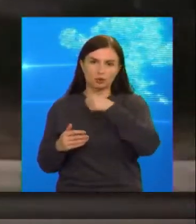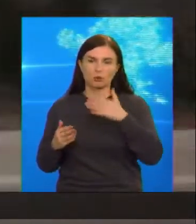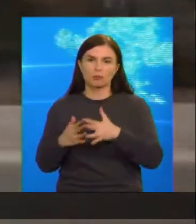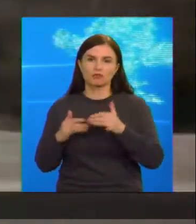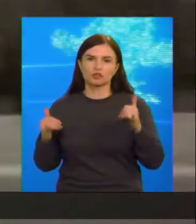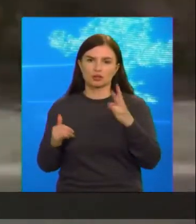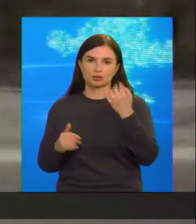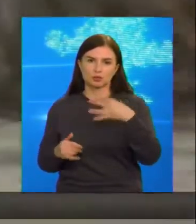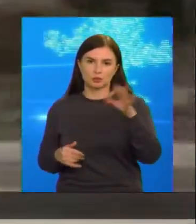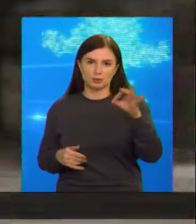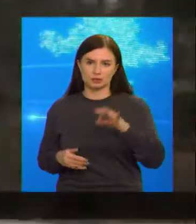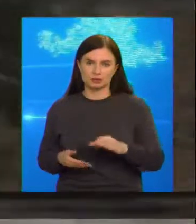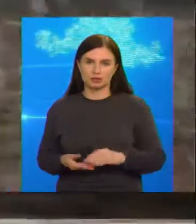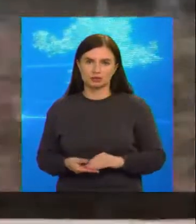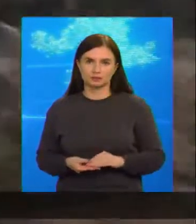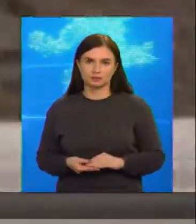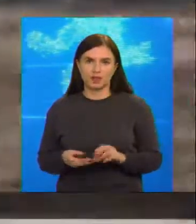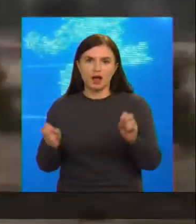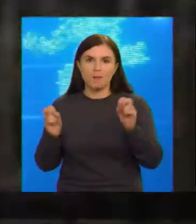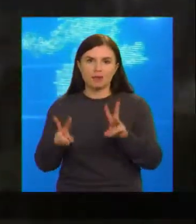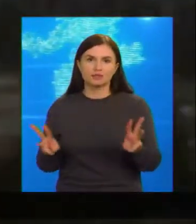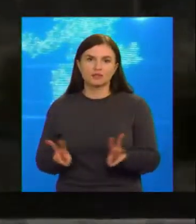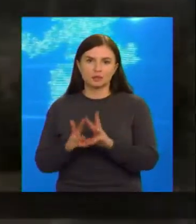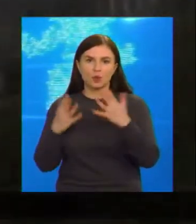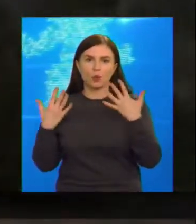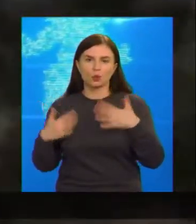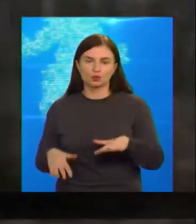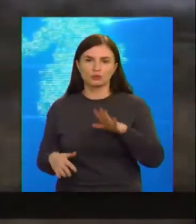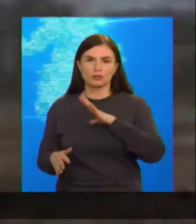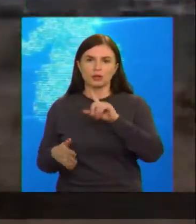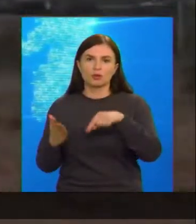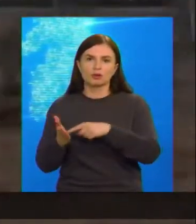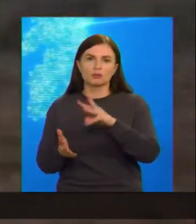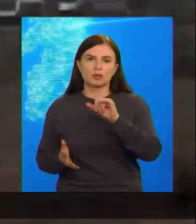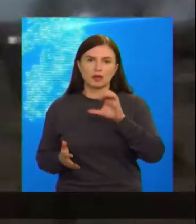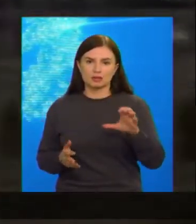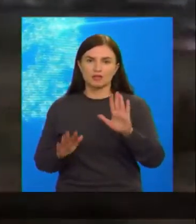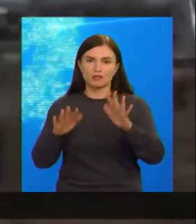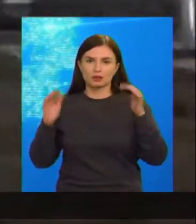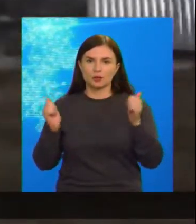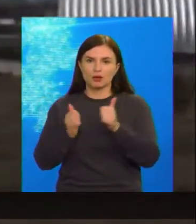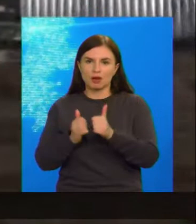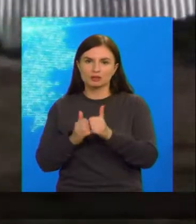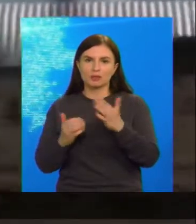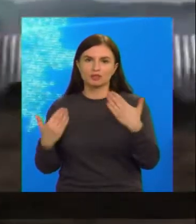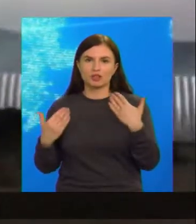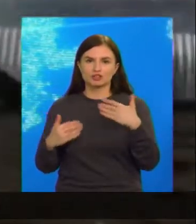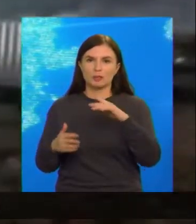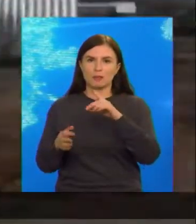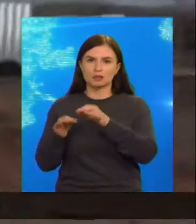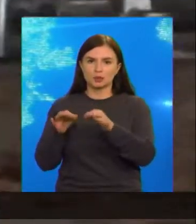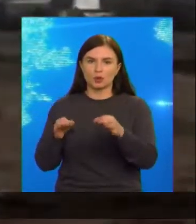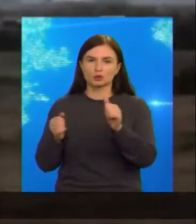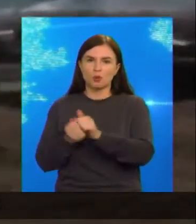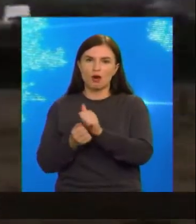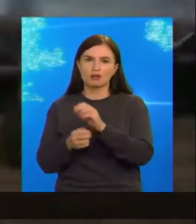40%. С опасностью возгорания уже столкнулись жители Миаса. В лесу возле дачного поселка загорелась сухая трава, причем